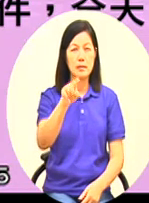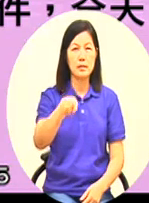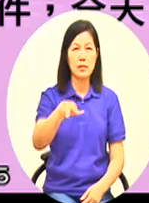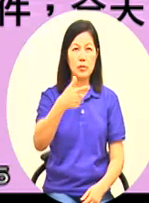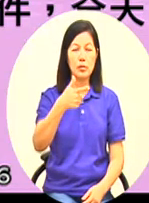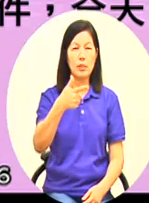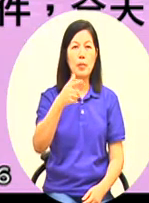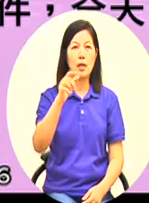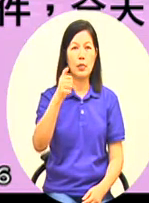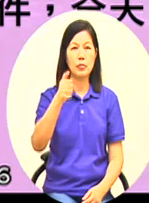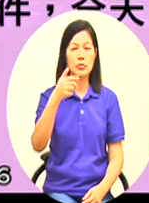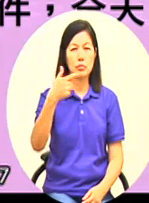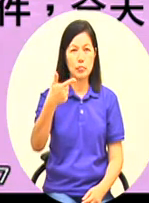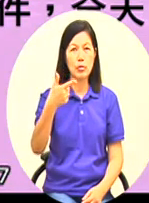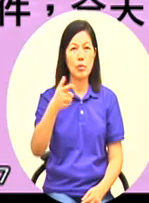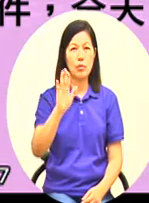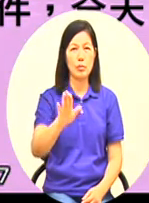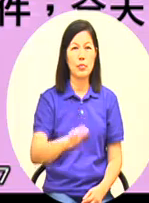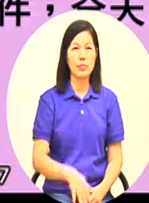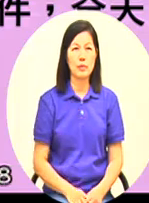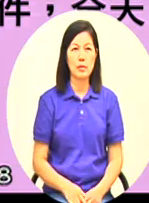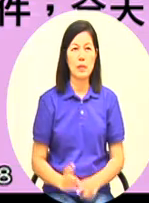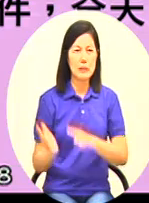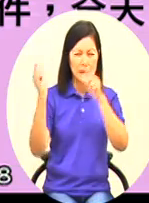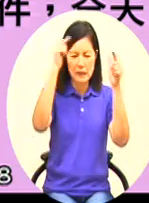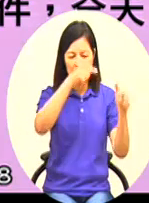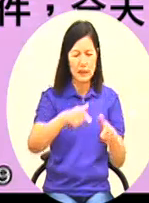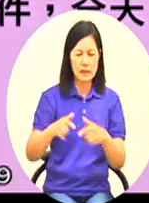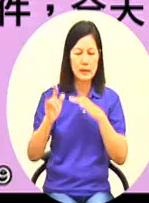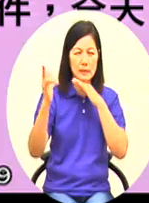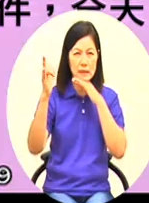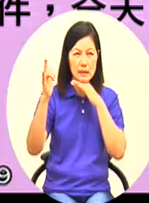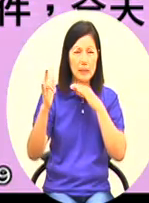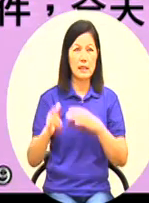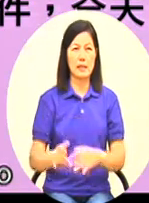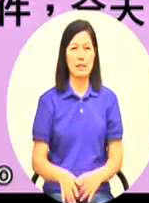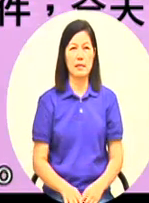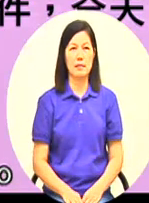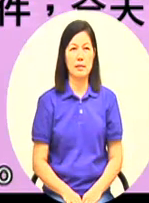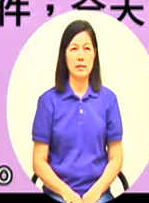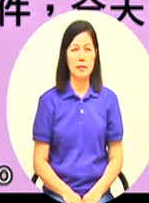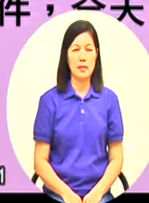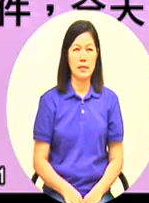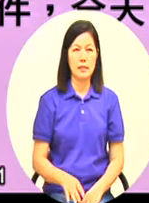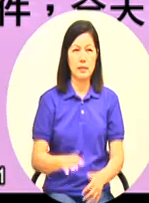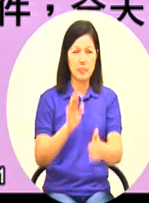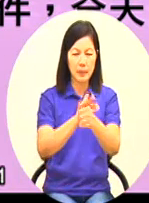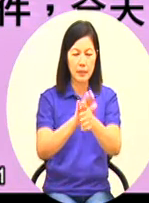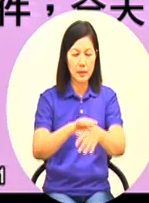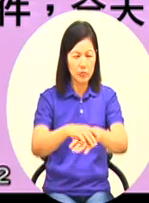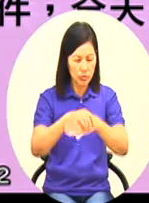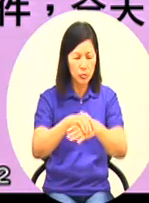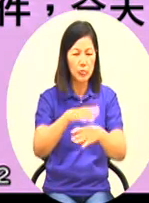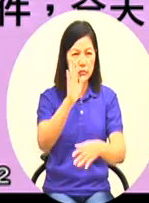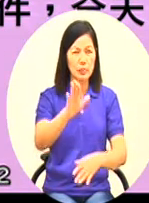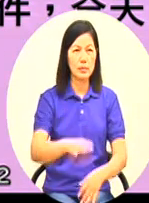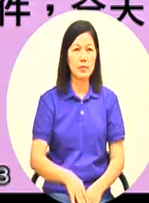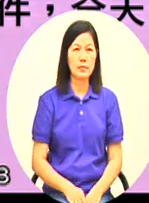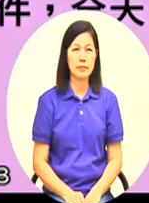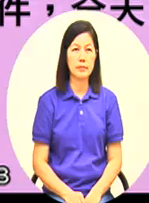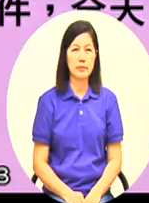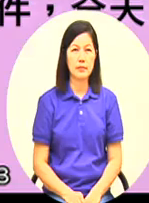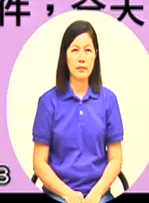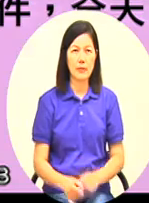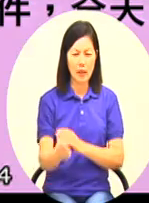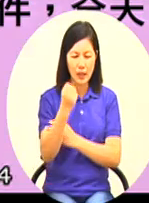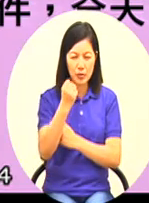1656件那雪天后都在待命了所以咱的消防局团队会当讲真辛苦真打